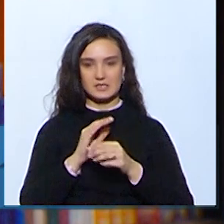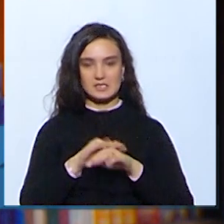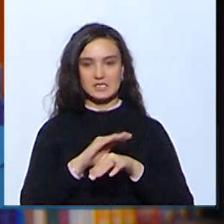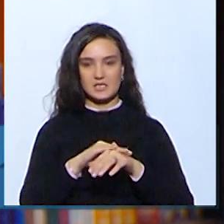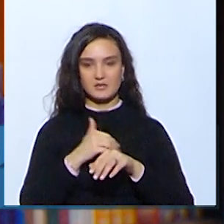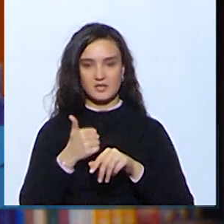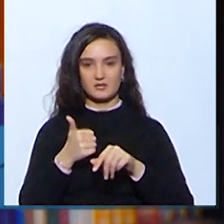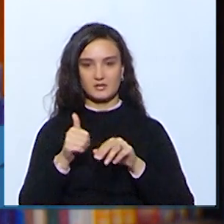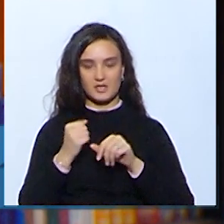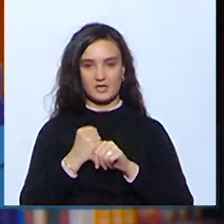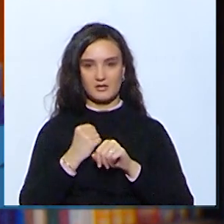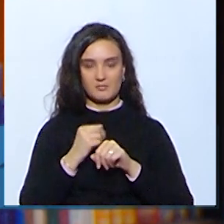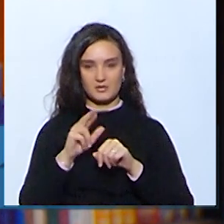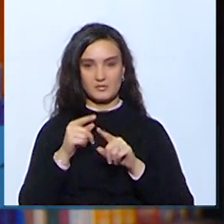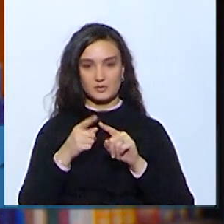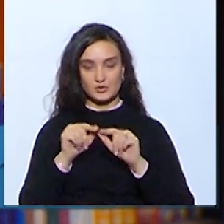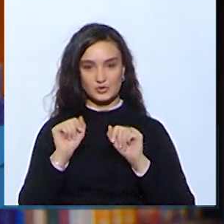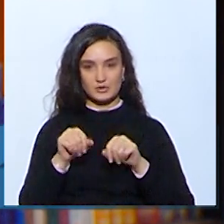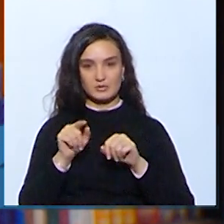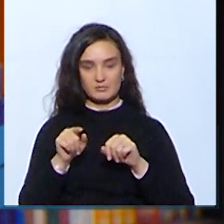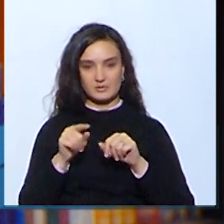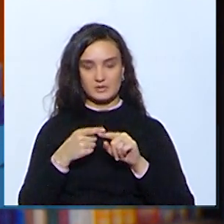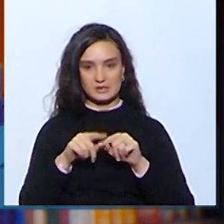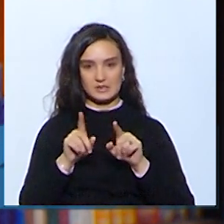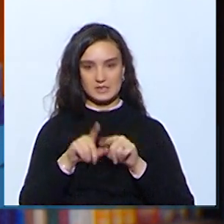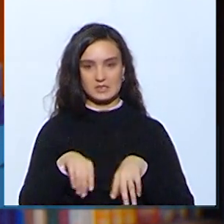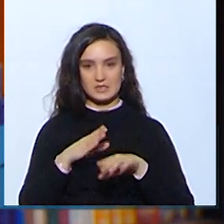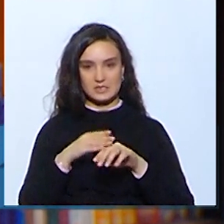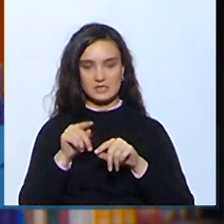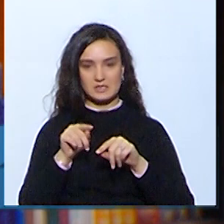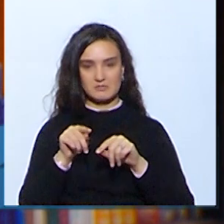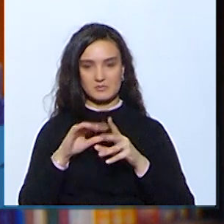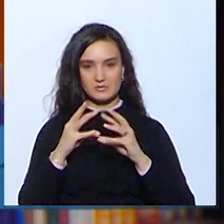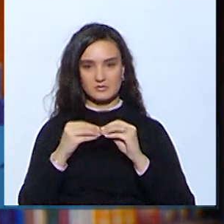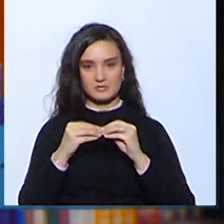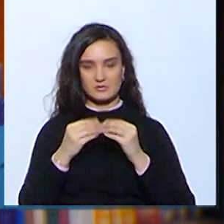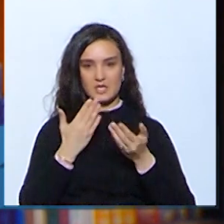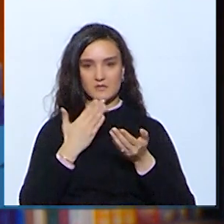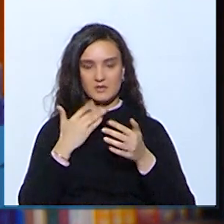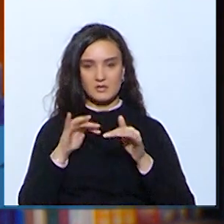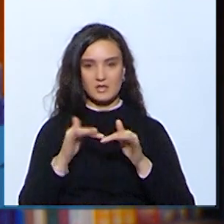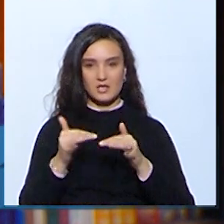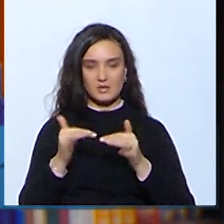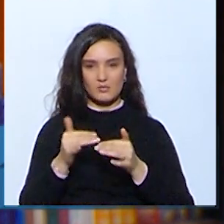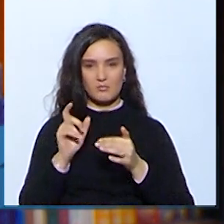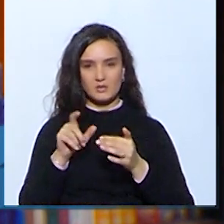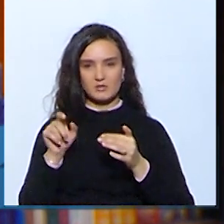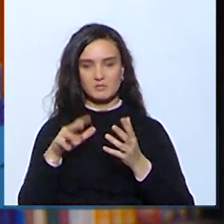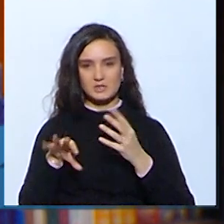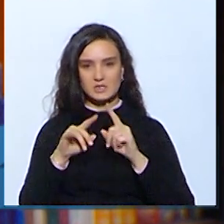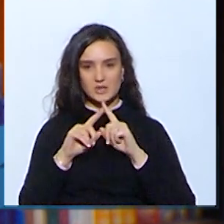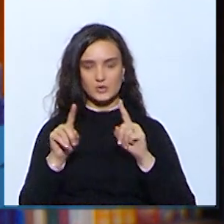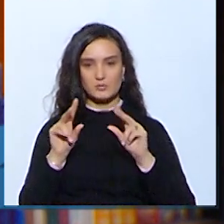და ეს შეიძლება ამას, თუმცა ესეც არის ამასთან კონტაქტში ყველაფერი ადვილად დაღლილობა, იცით, ადამიანი